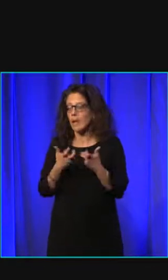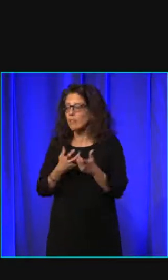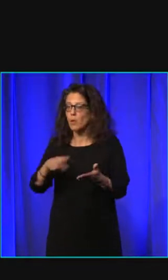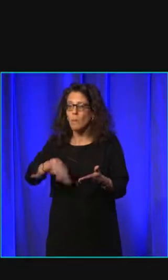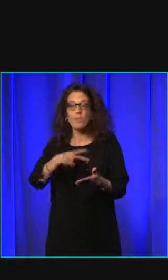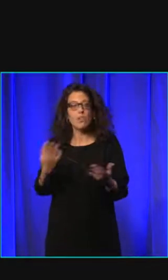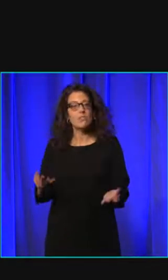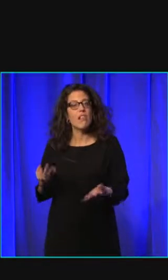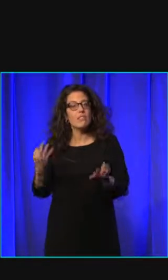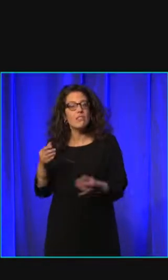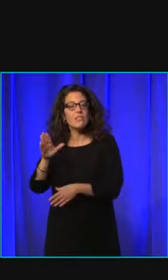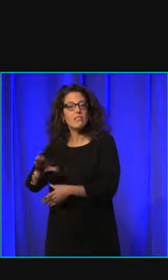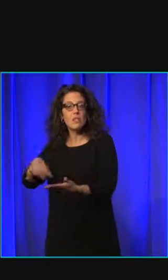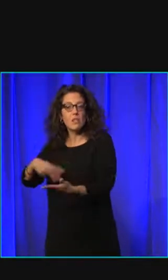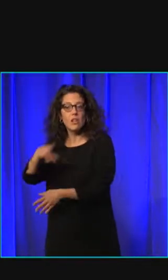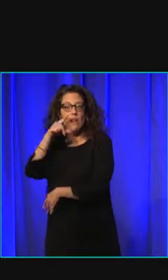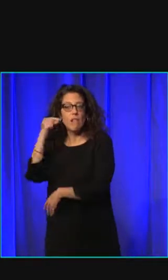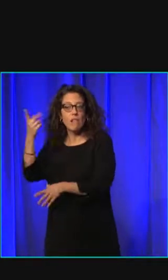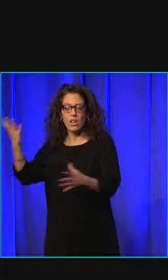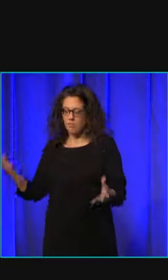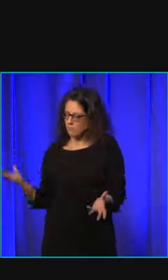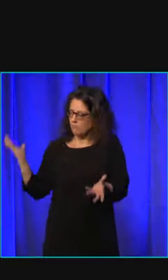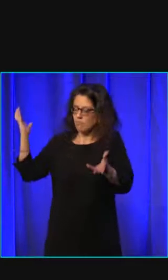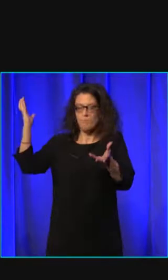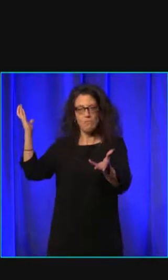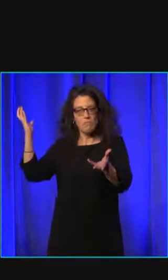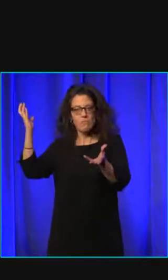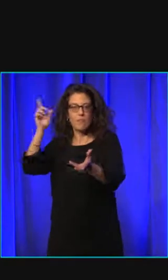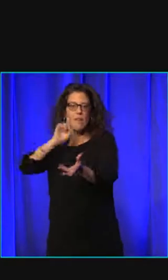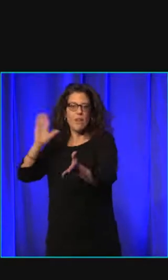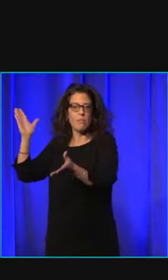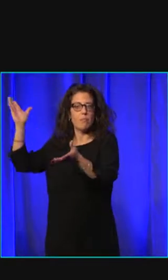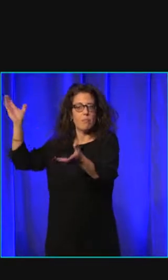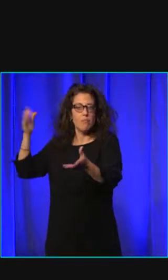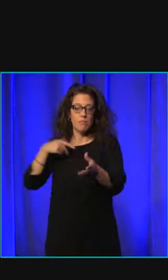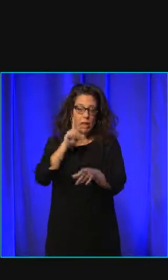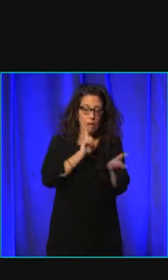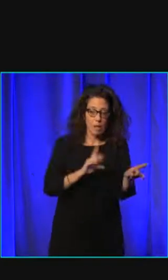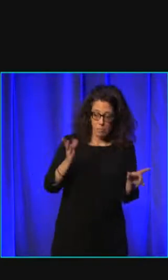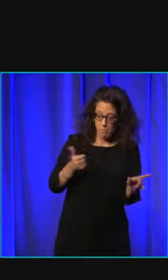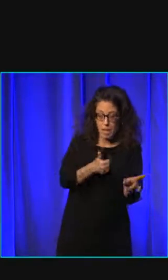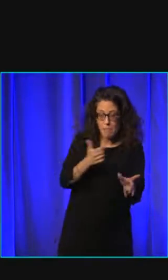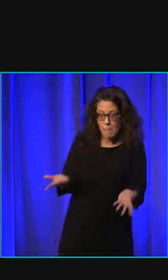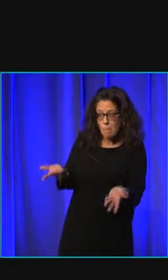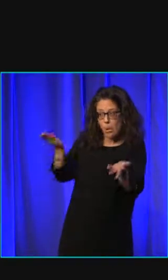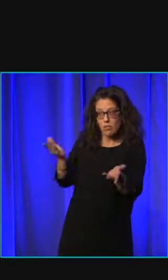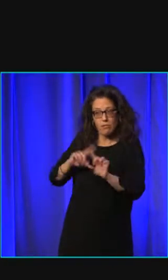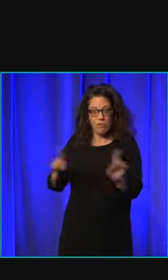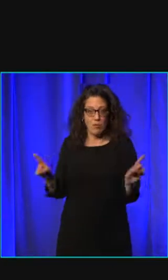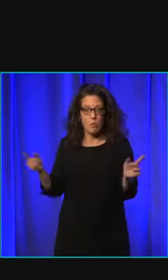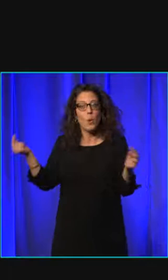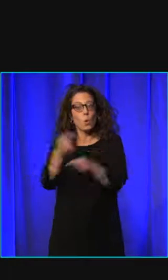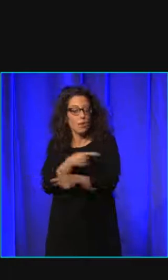classique, les hommes réalisent des portées avec des partenaires féminines. Les femmes ne réalisent pas de portées. Et vice-versa, il